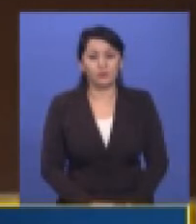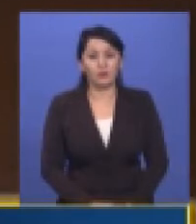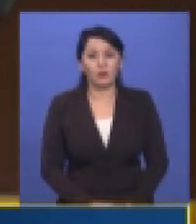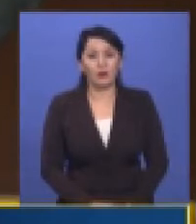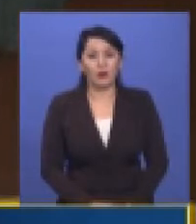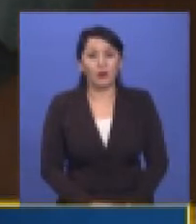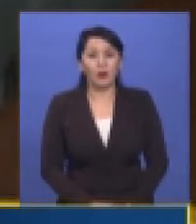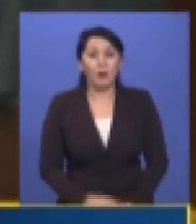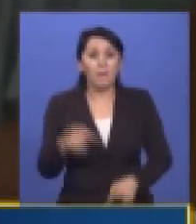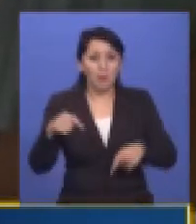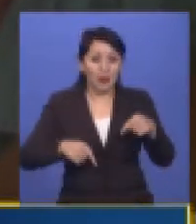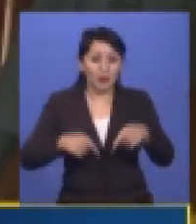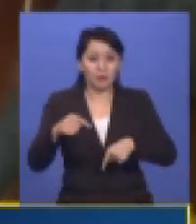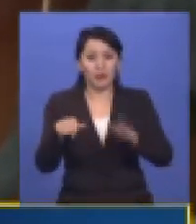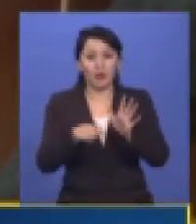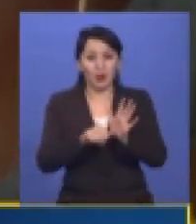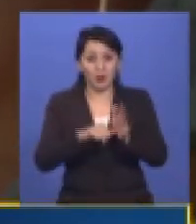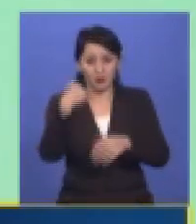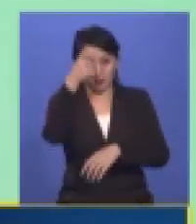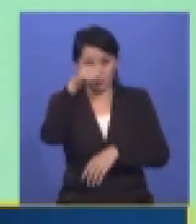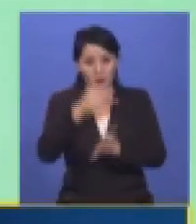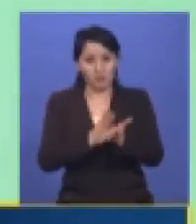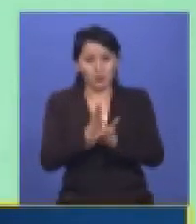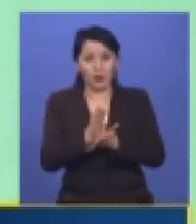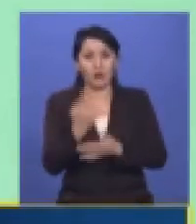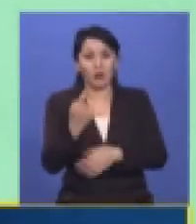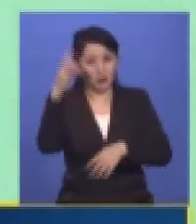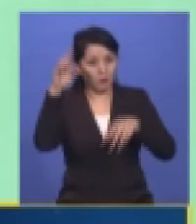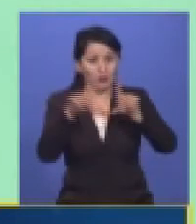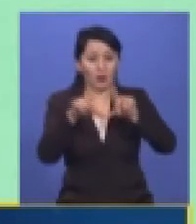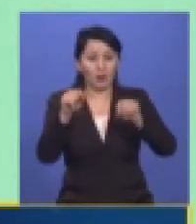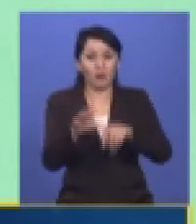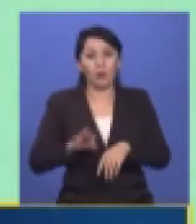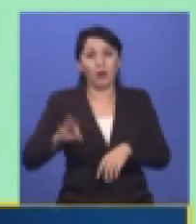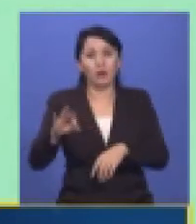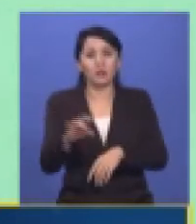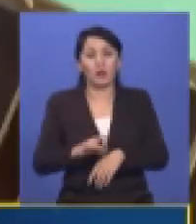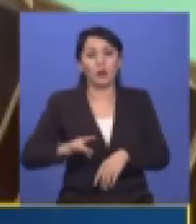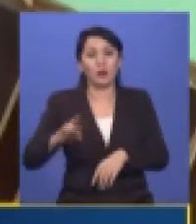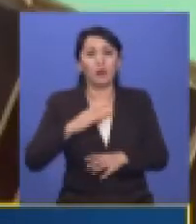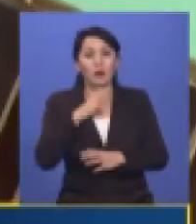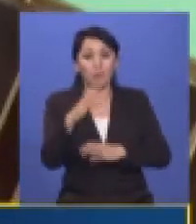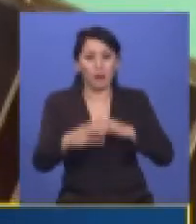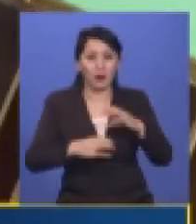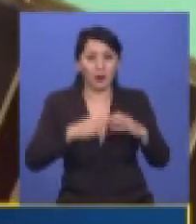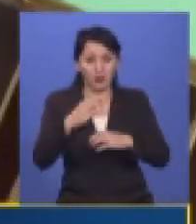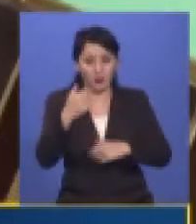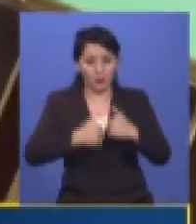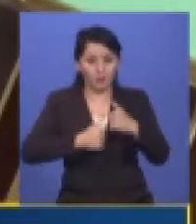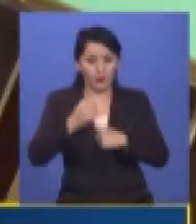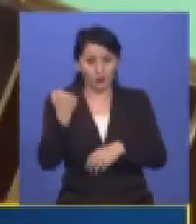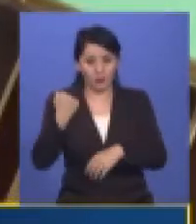Балет мектебіне 6 жыл, бұл облыстағы осы бағыттағы жалғыз мектеп. Балет бишілері облыстық, республикалық және халықаралық жарыстарда